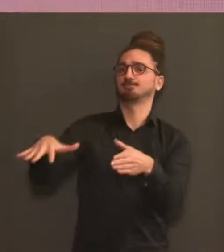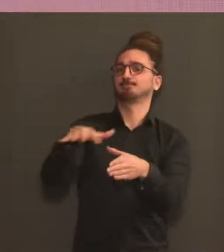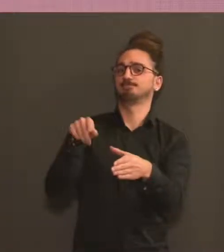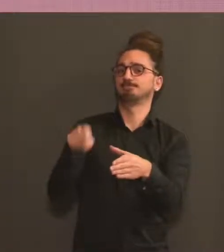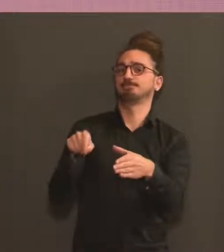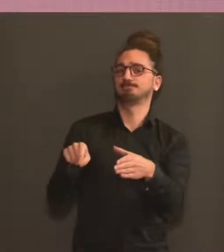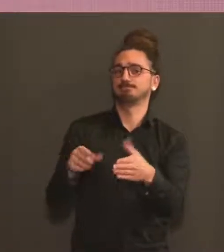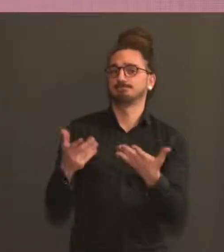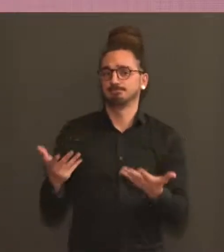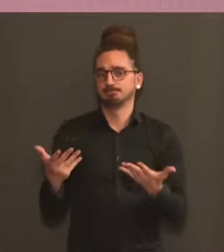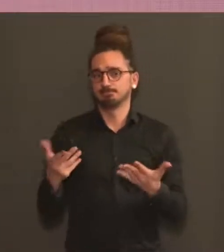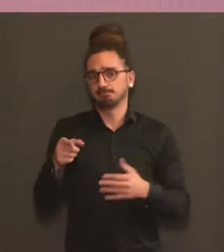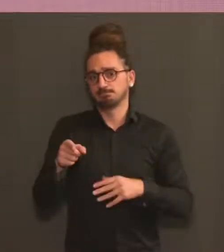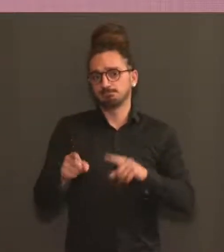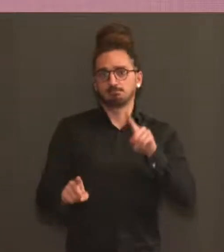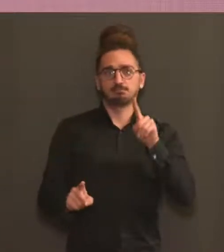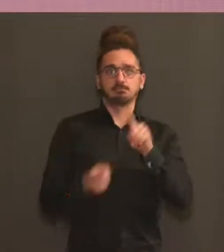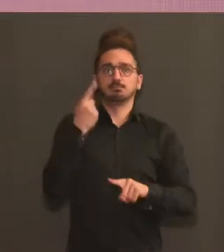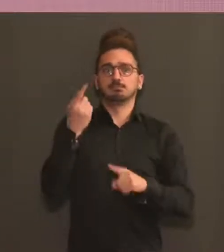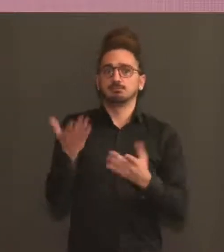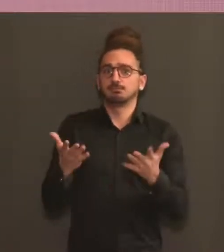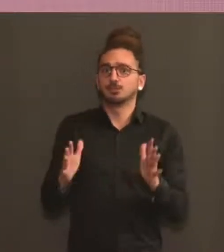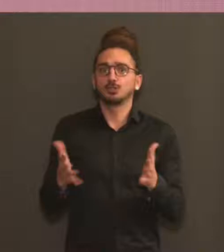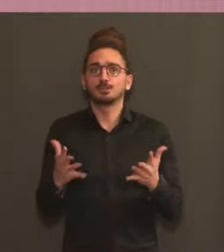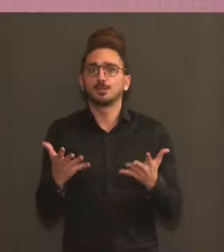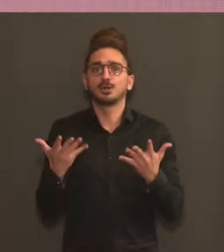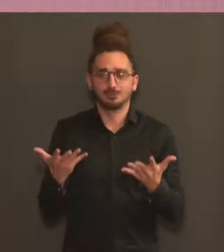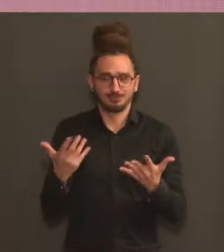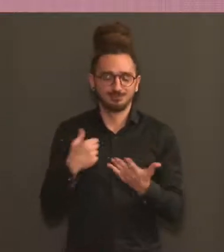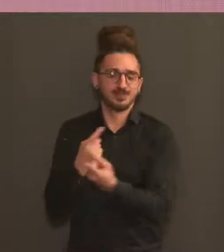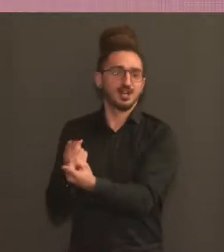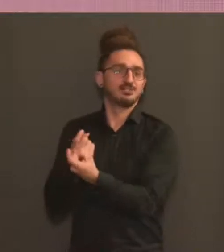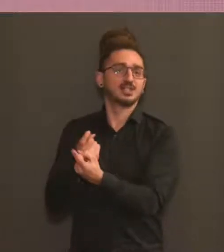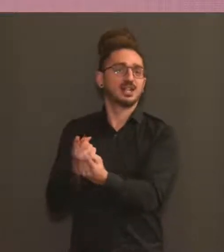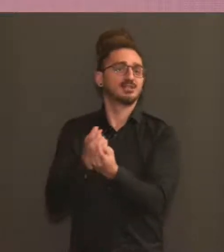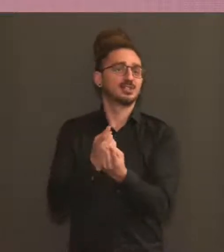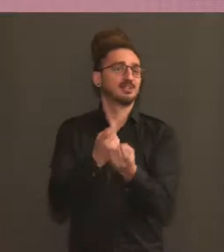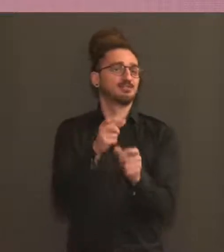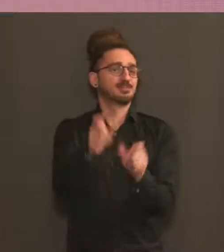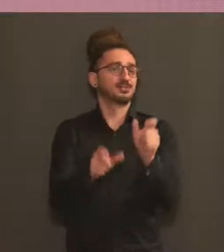invitation personnelle et donc de pouvoir les identifier.